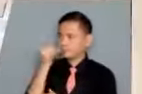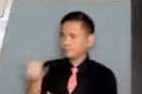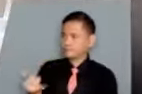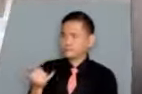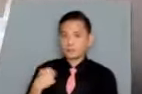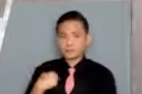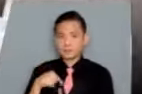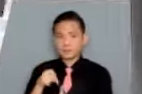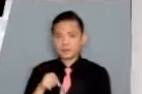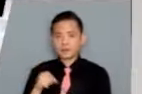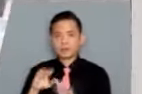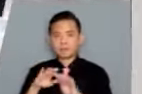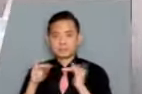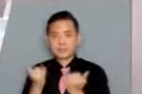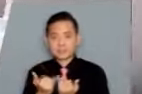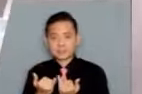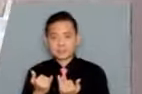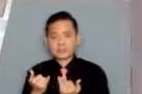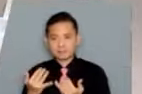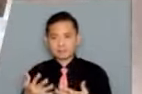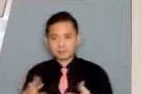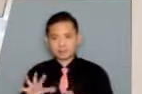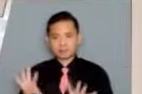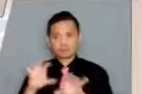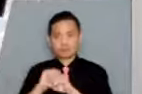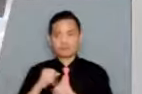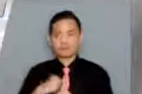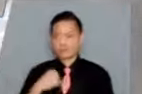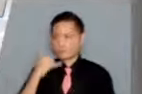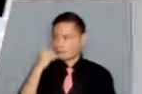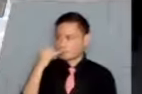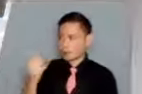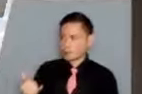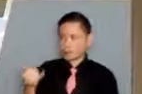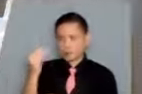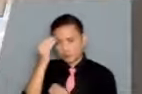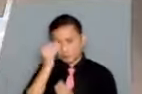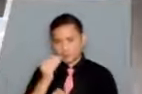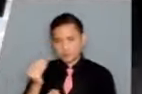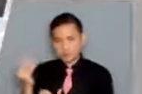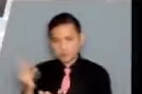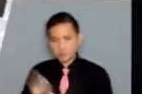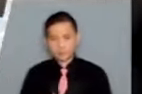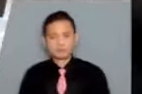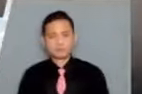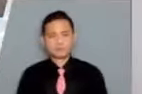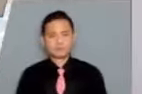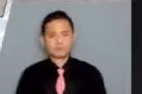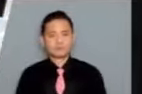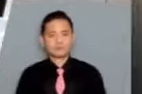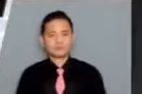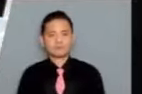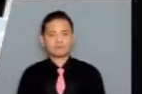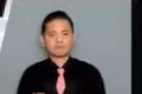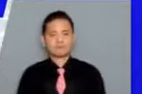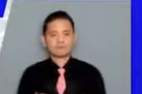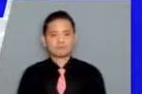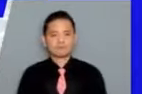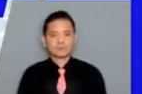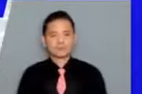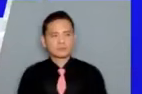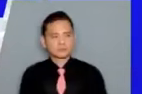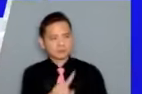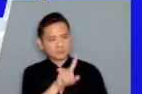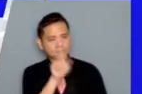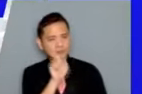kumpanya namin, tumawag po agad si Papa po sa akin para kamusahin din po ako. Kira, kayo ba pinalabas